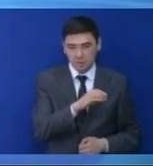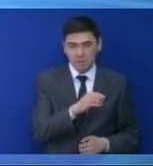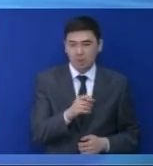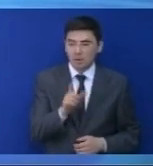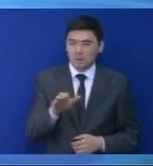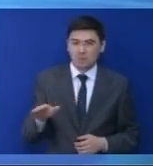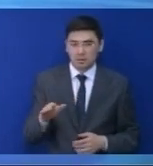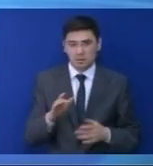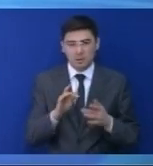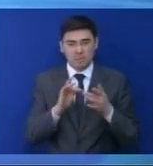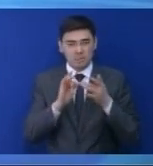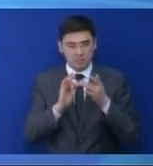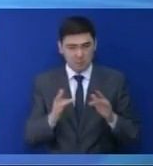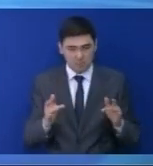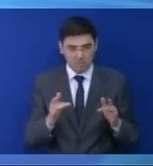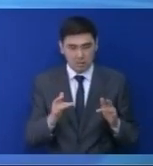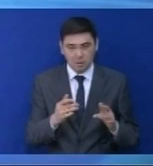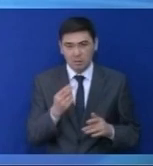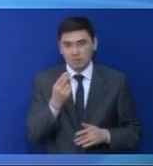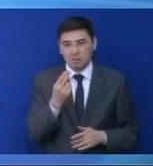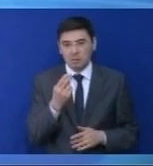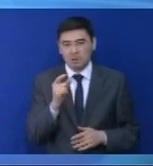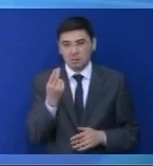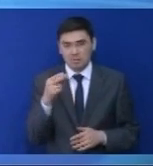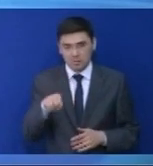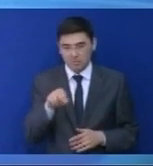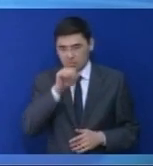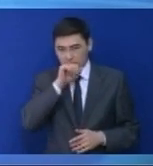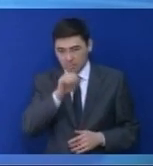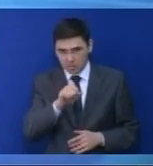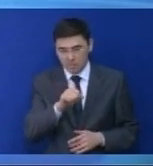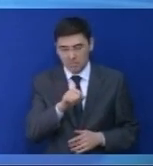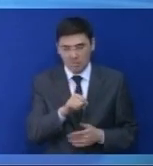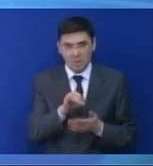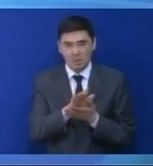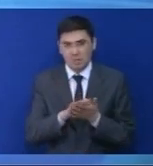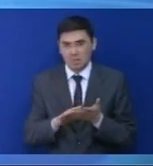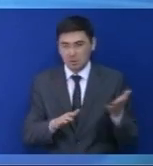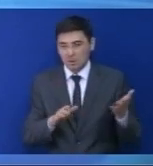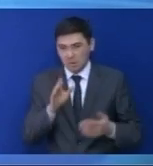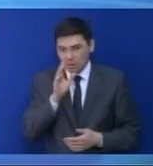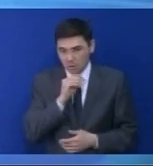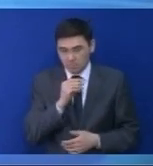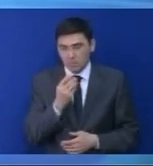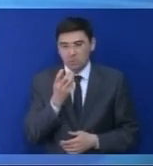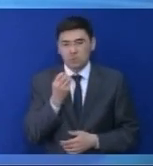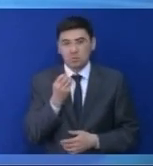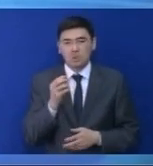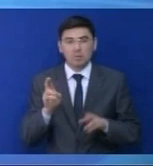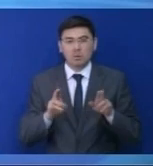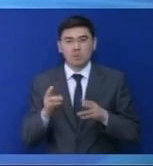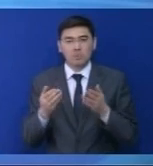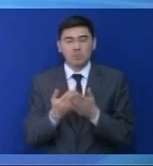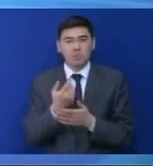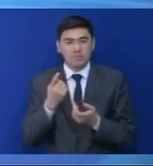пен электронды цифрлық қолтаңба көмегімен үйде отырып-ақ өтініш бере алады. Сондай-ақ олар қолданыстағы ережеге сай